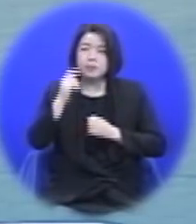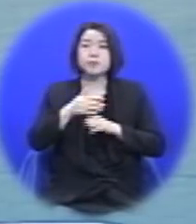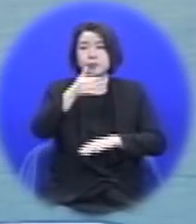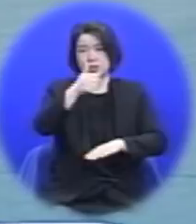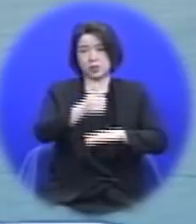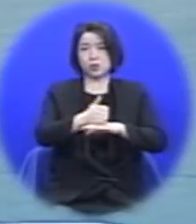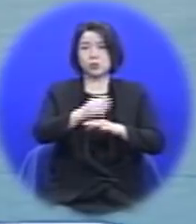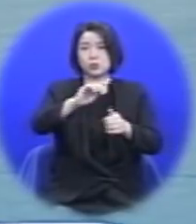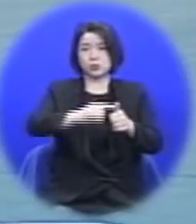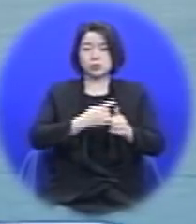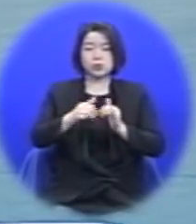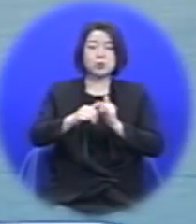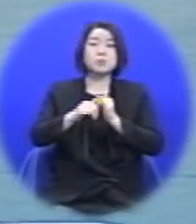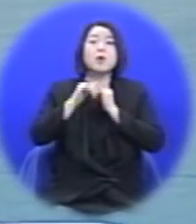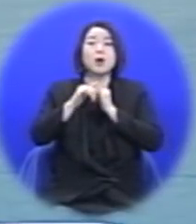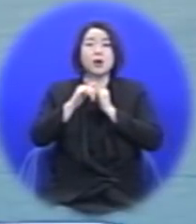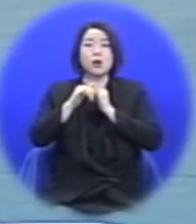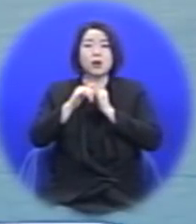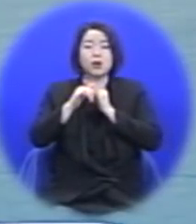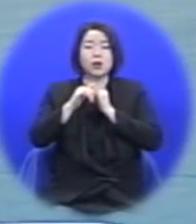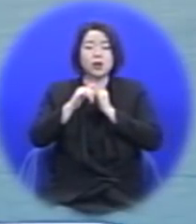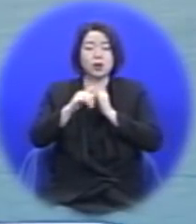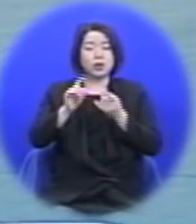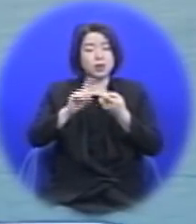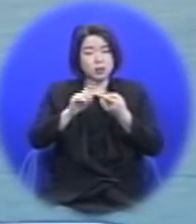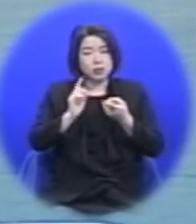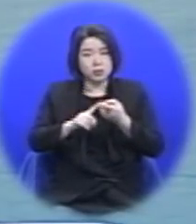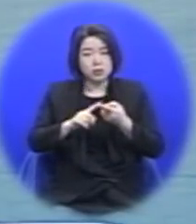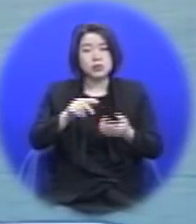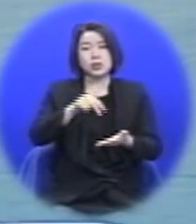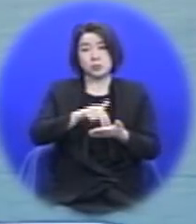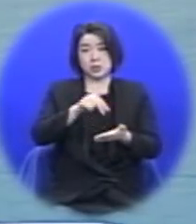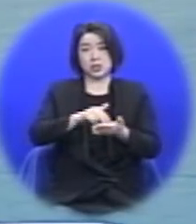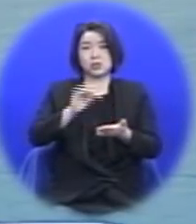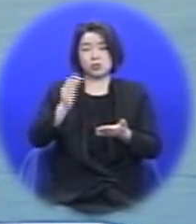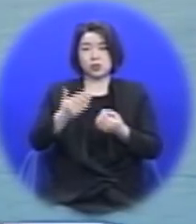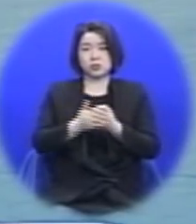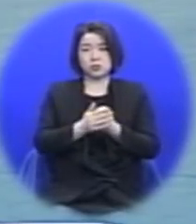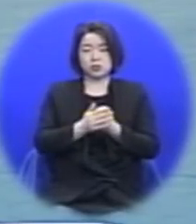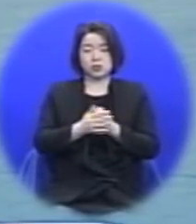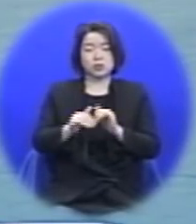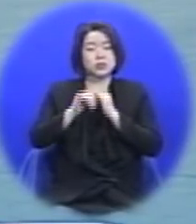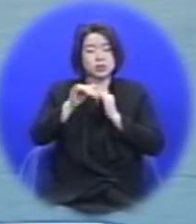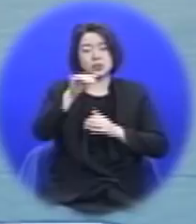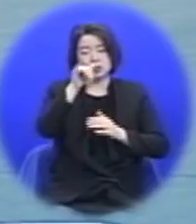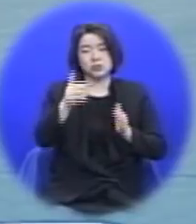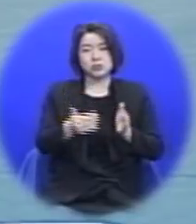결국은 스스로 목숨을 끊지 않으면 견딜 수가 없는 형편이 되어서 목숨을 끊었습니다.